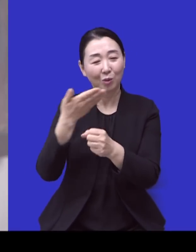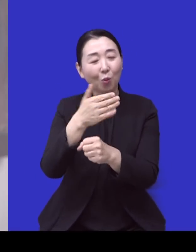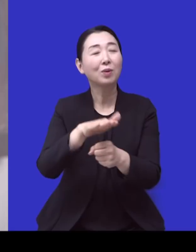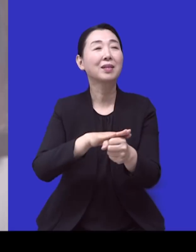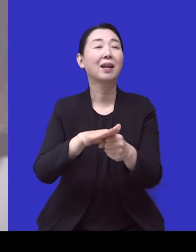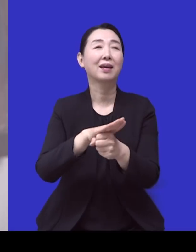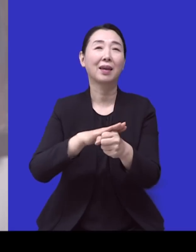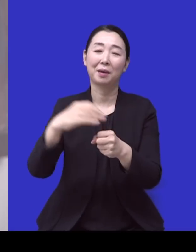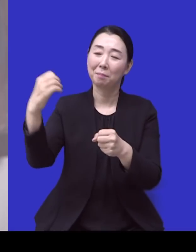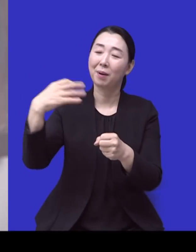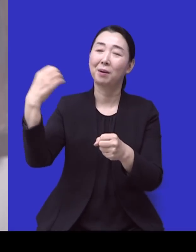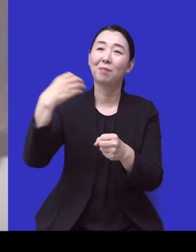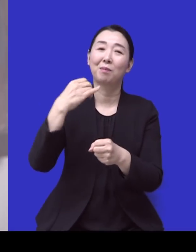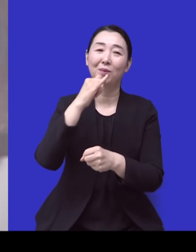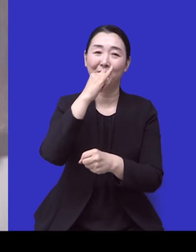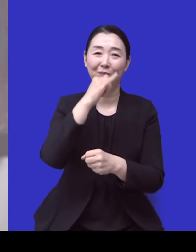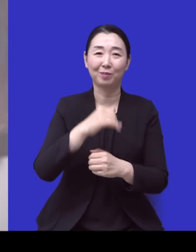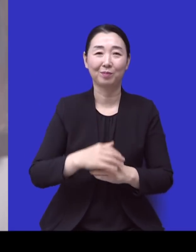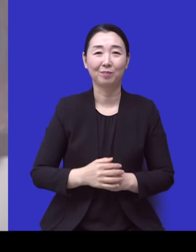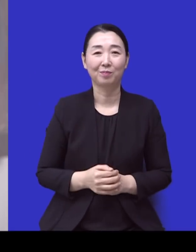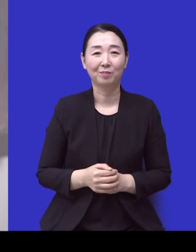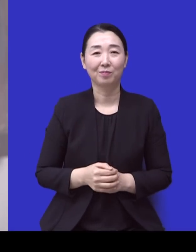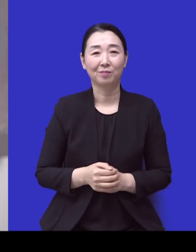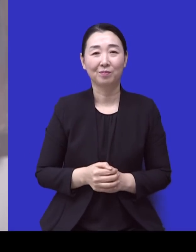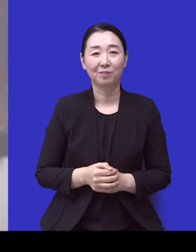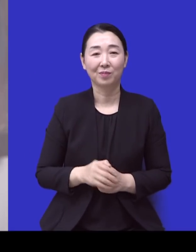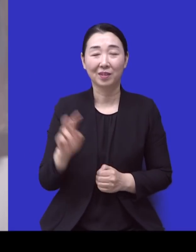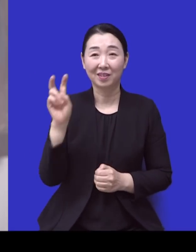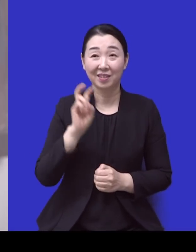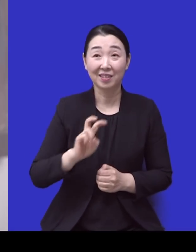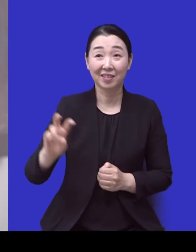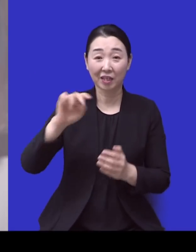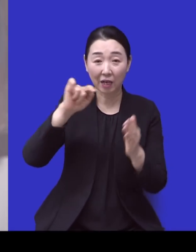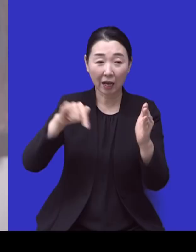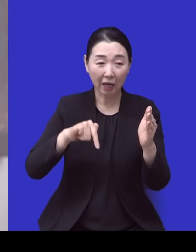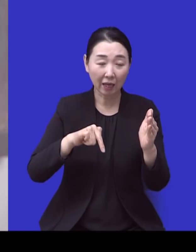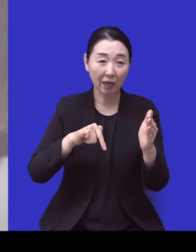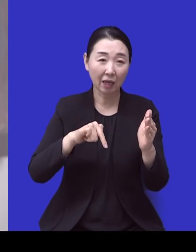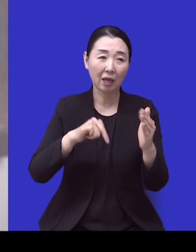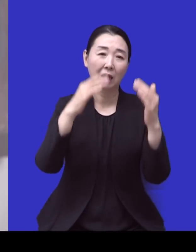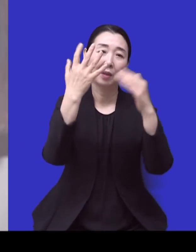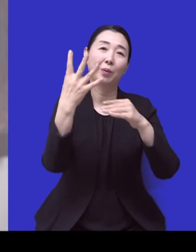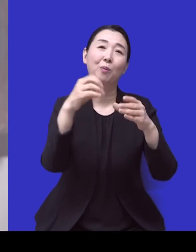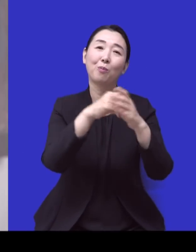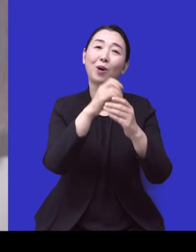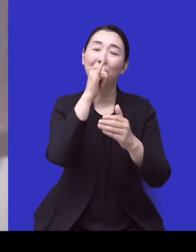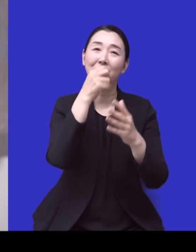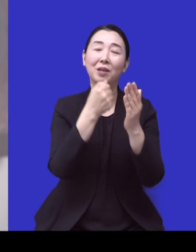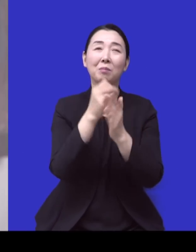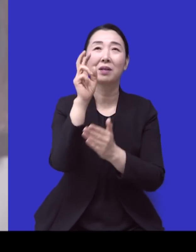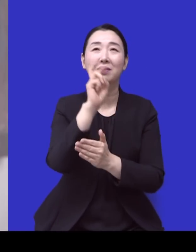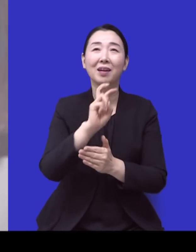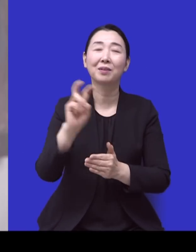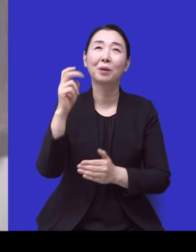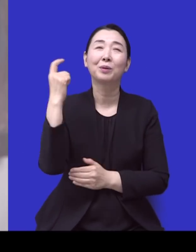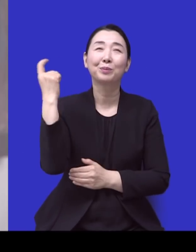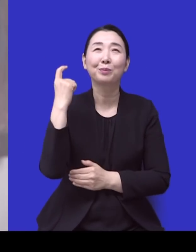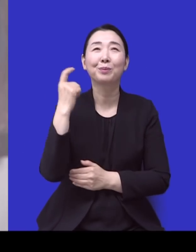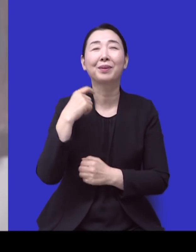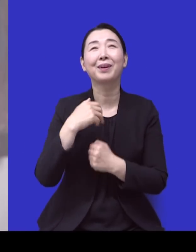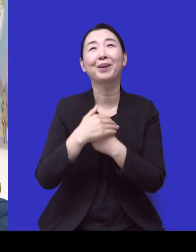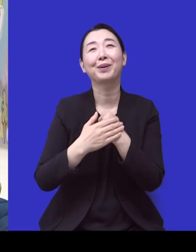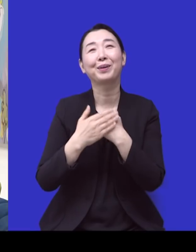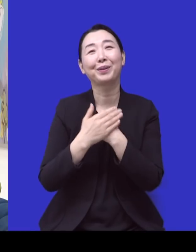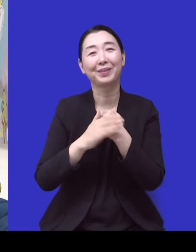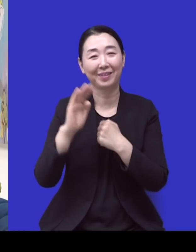이 말씀만 해주시더라고요. 예. 그래서 이 찬양에 그게 정말 잘 녹아져 있는 것 같아서 네. 이 찬양을 듣고 굉장히 많이 위로를 받았던 것